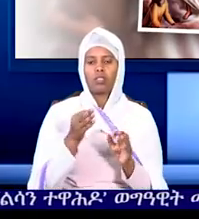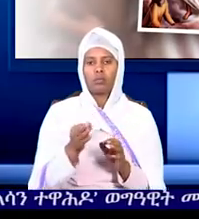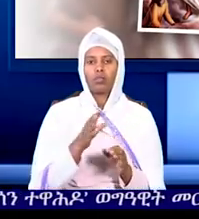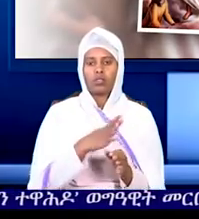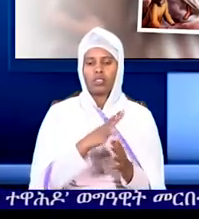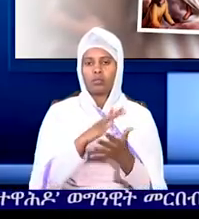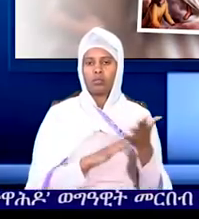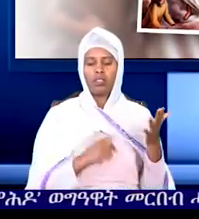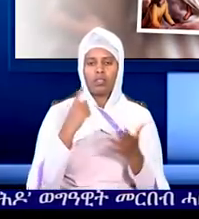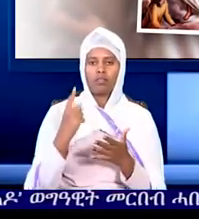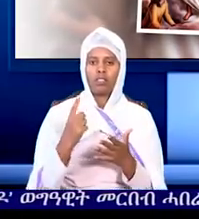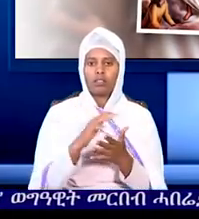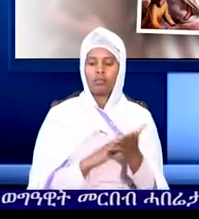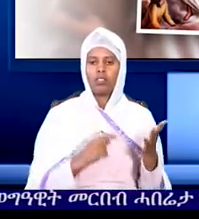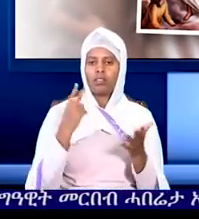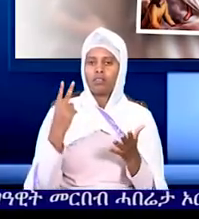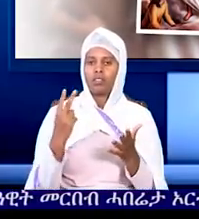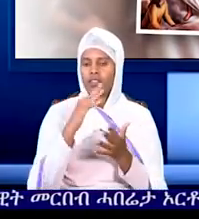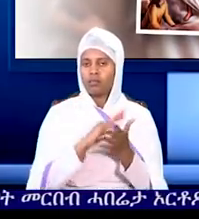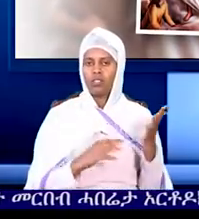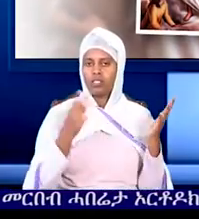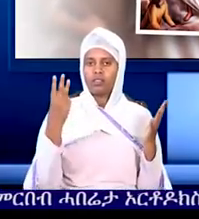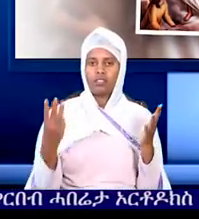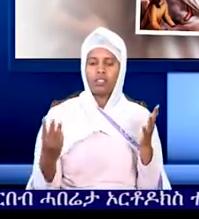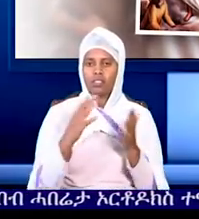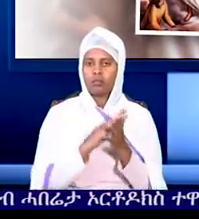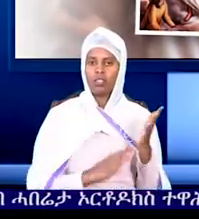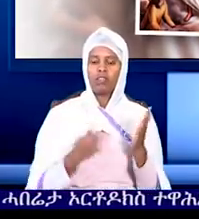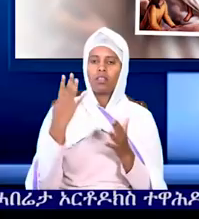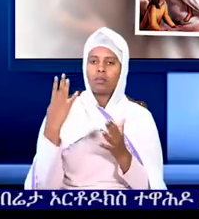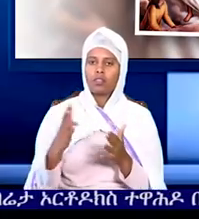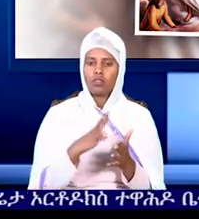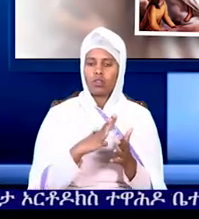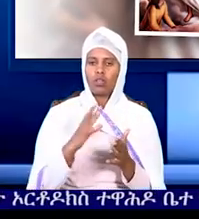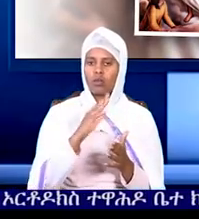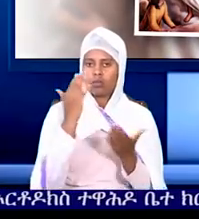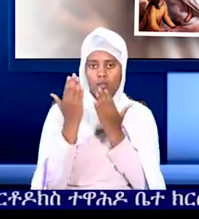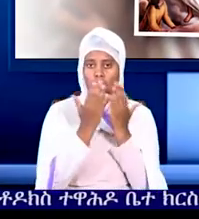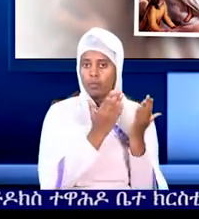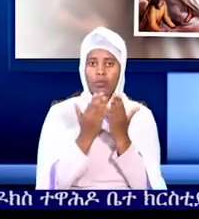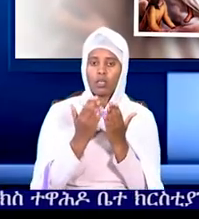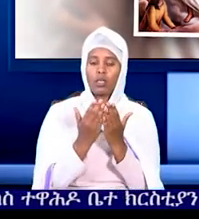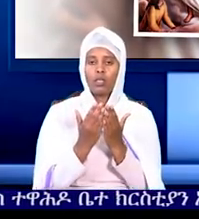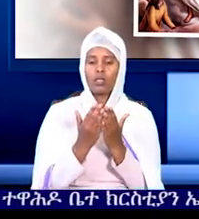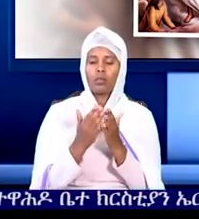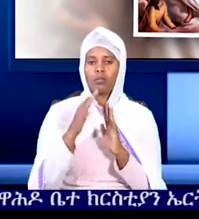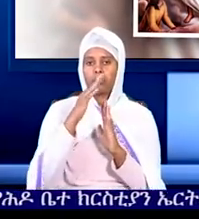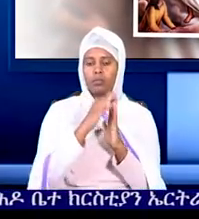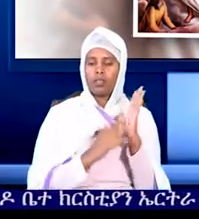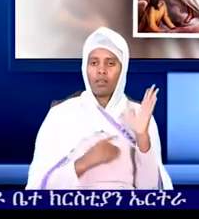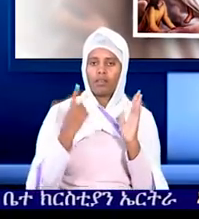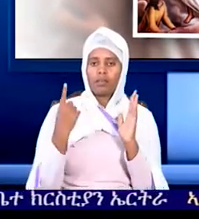زرهبه ملكت بيطرس قداما معراف حاده معراف كلته معراف ثلاثه معراف اربعه تظلوا حيله قال